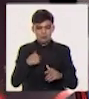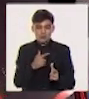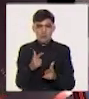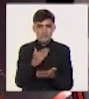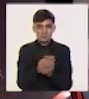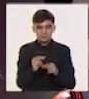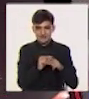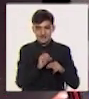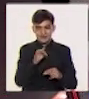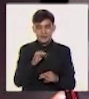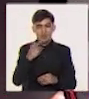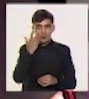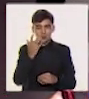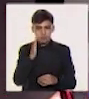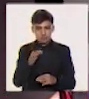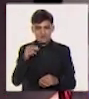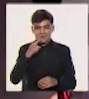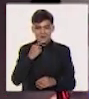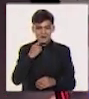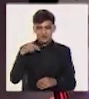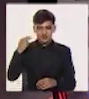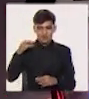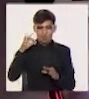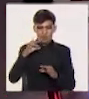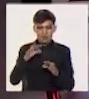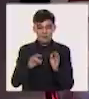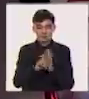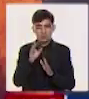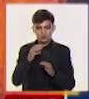Қожахметов қай кезде қызыл сигнал қосылатынын да түсіндірді.